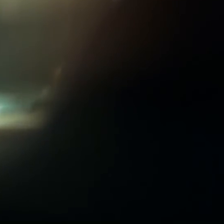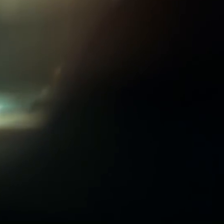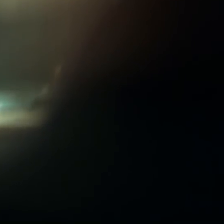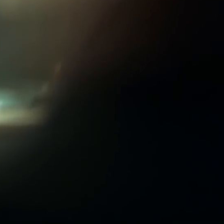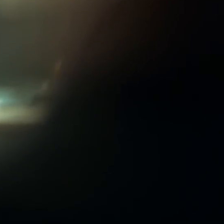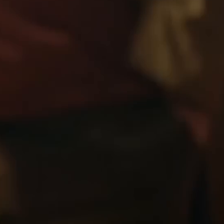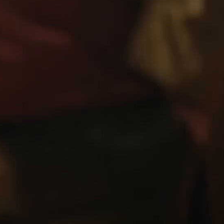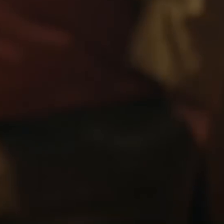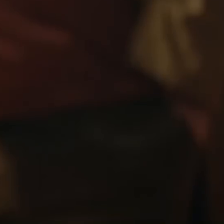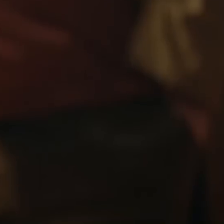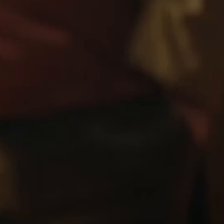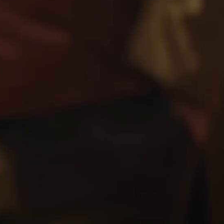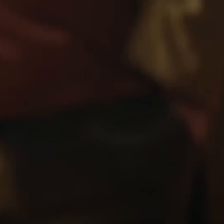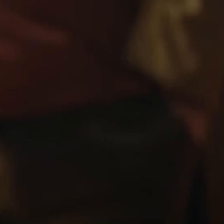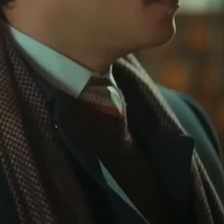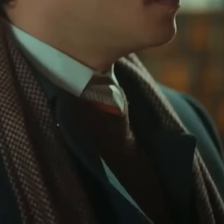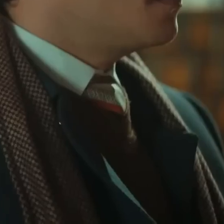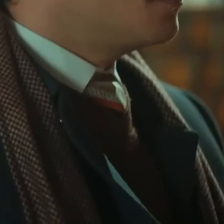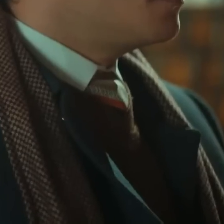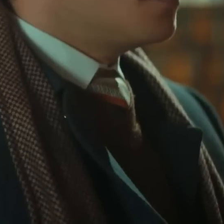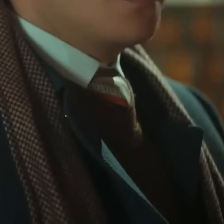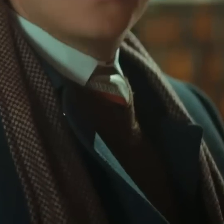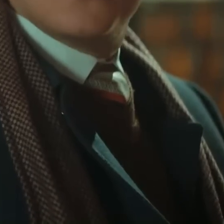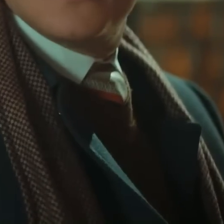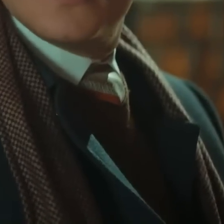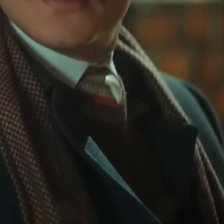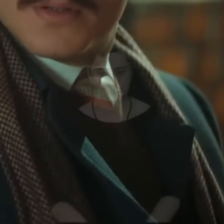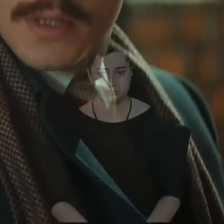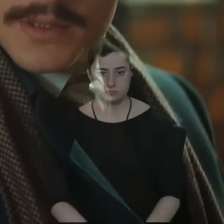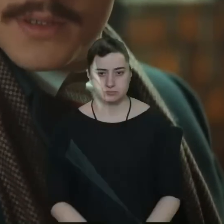ayakta konuşmaları dinliyor. Nuri olabilir mi gibisinden baş salladı.